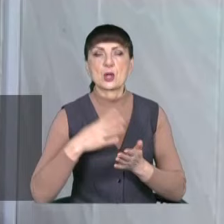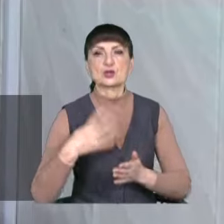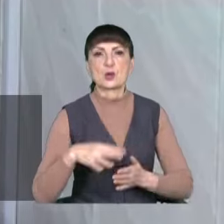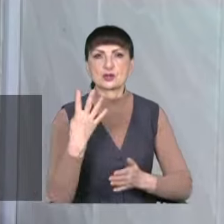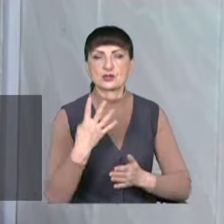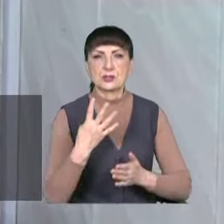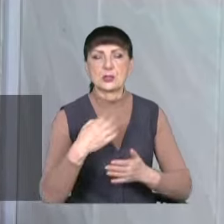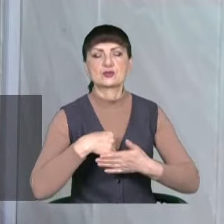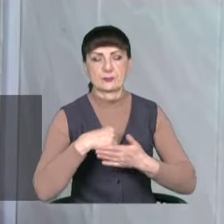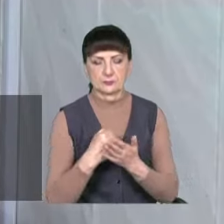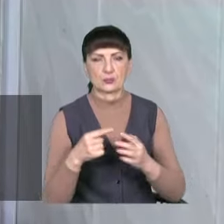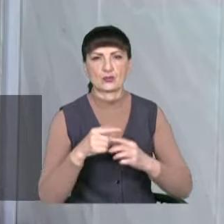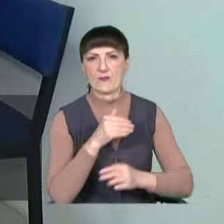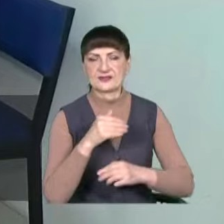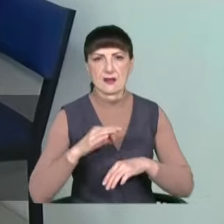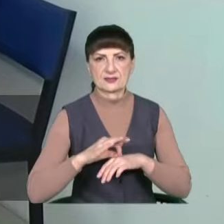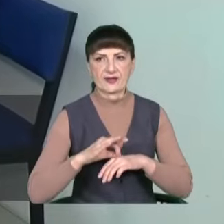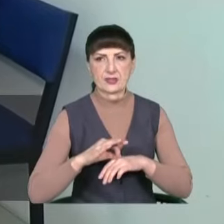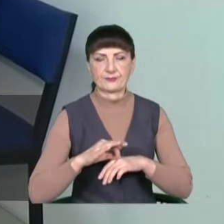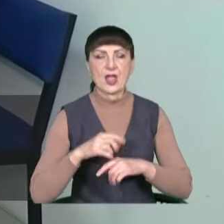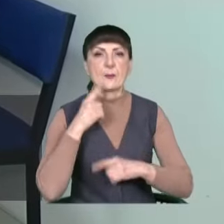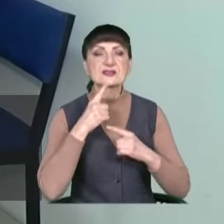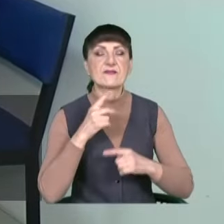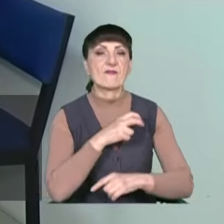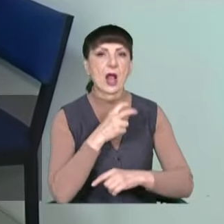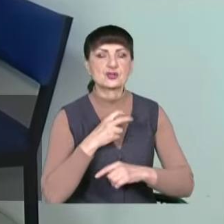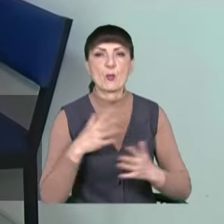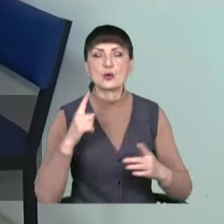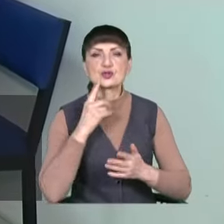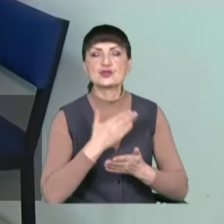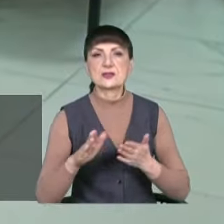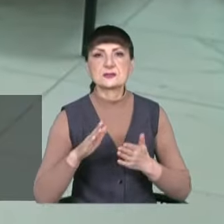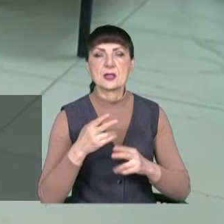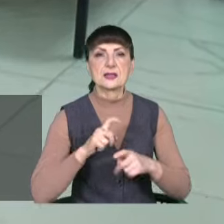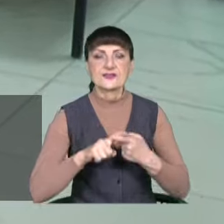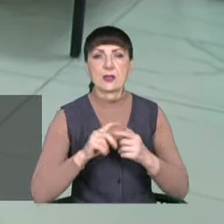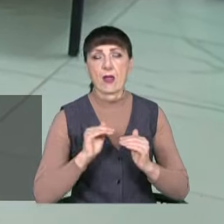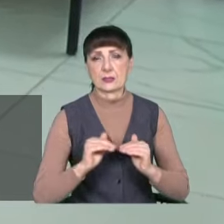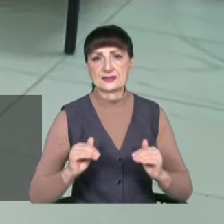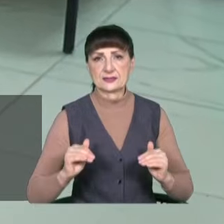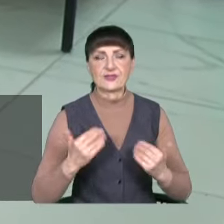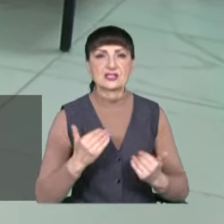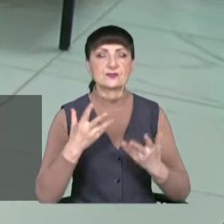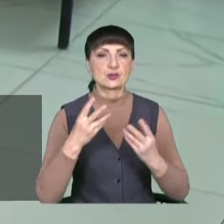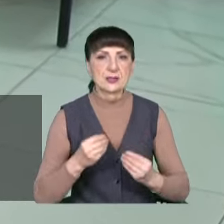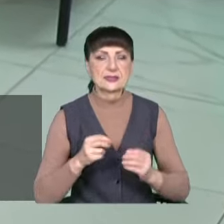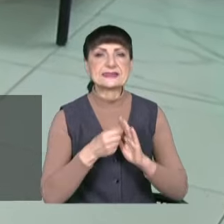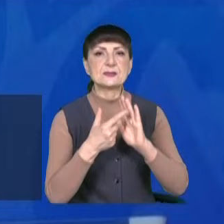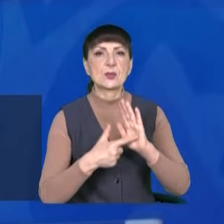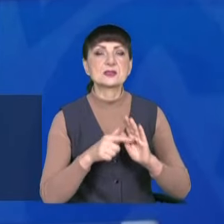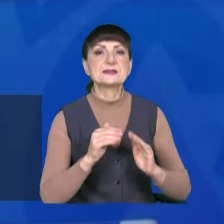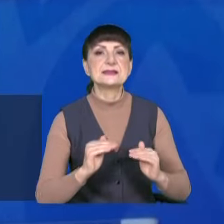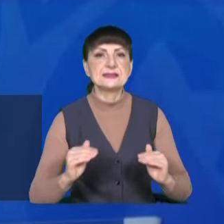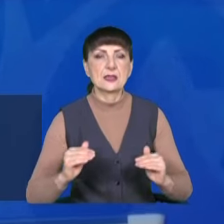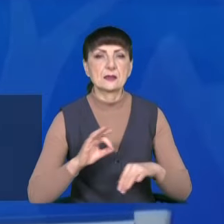44 лабораторно подтвержденных случаев кори. По словам специалистов, большая часть инфицированных – дети. На сегодняшний день 17 пациентов